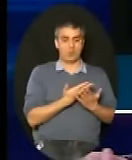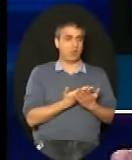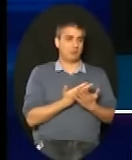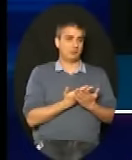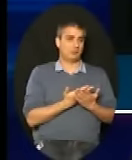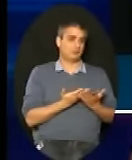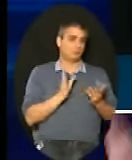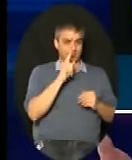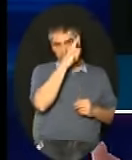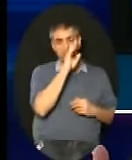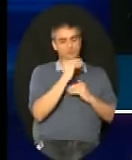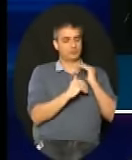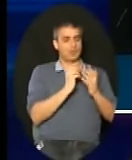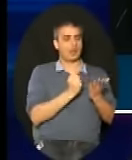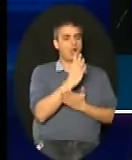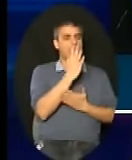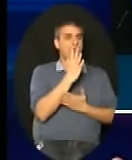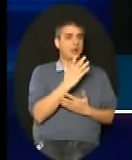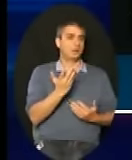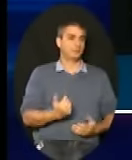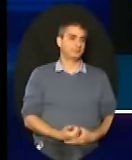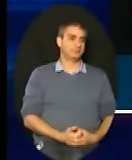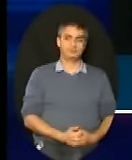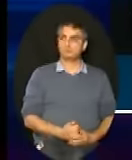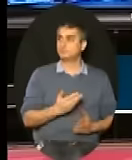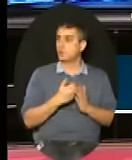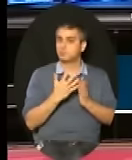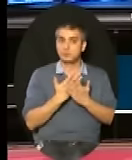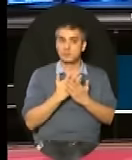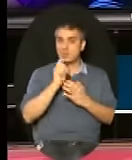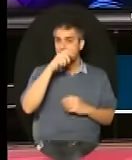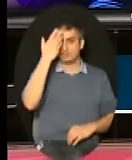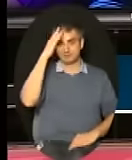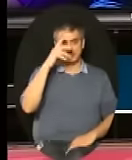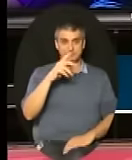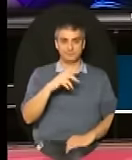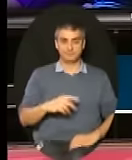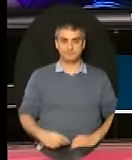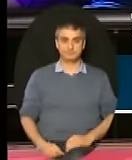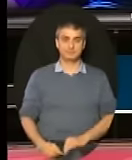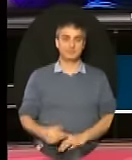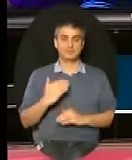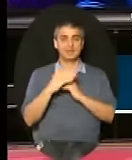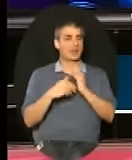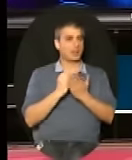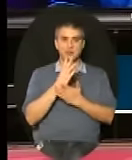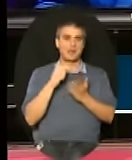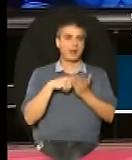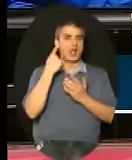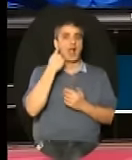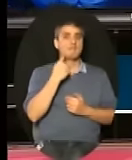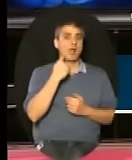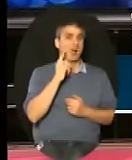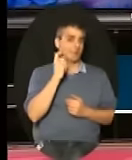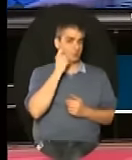להוכיח שגם שם יש הליך של הדחה. אז למעט העובדה שבפרלמנטים זרים הליך ההדחה הזה נעשה על רקע עבירה